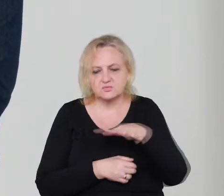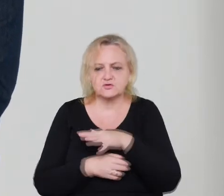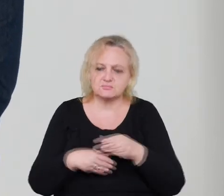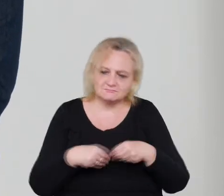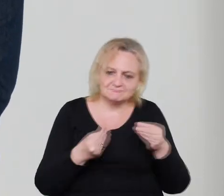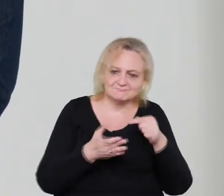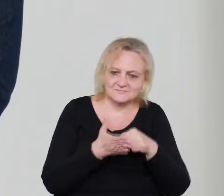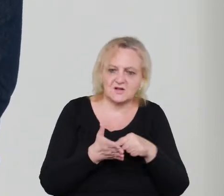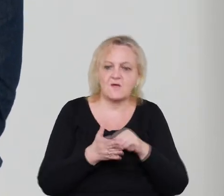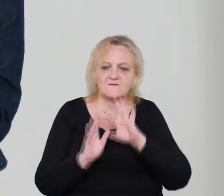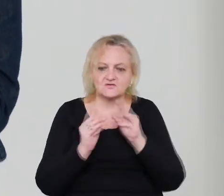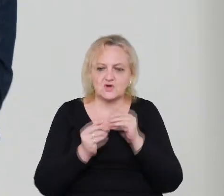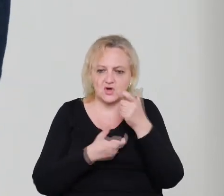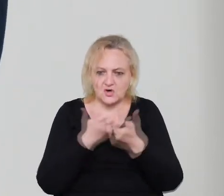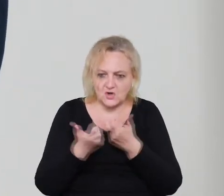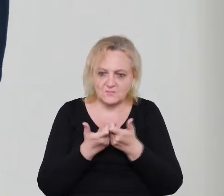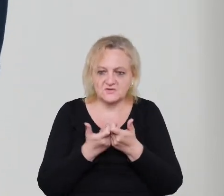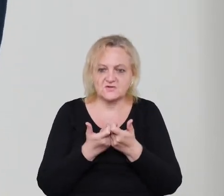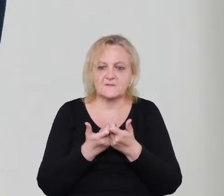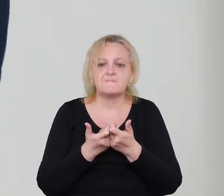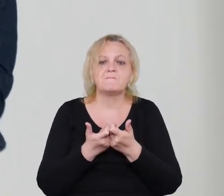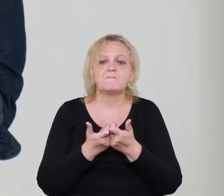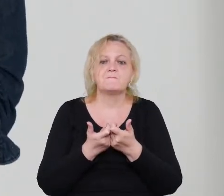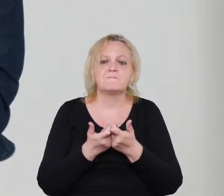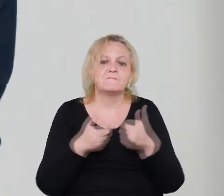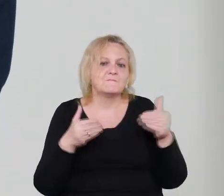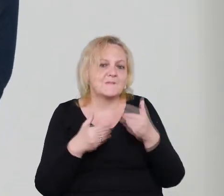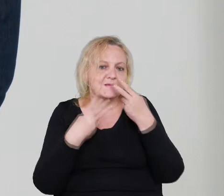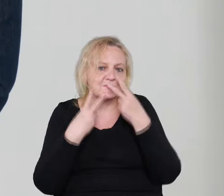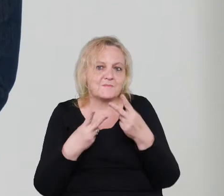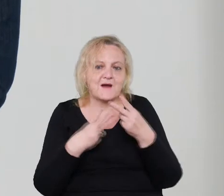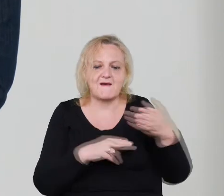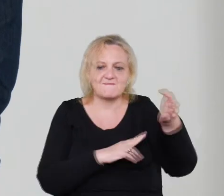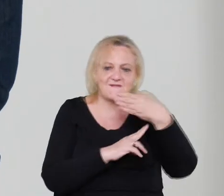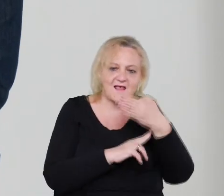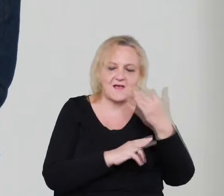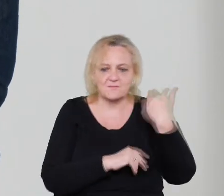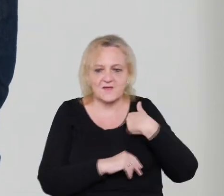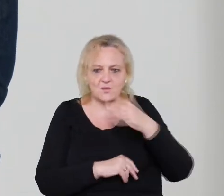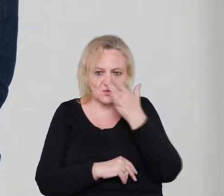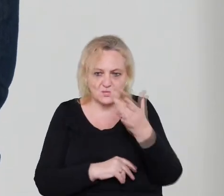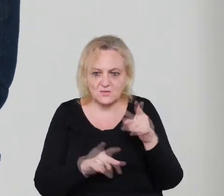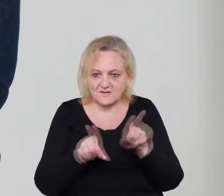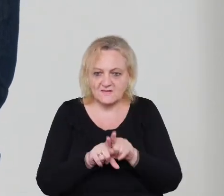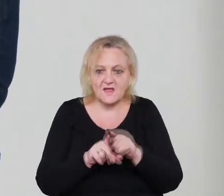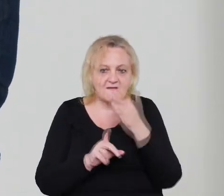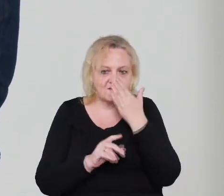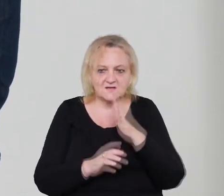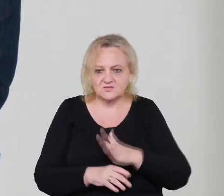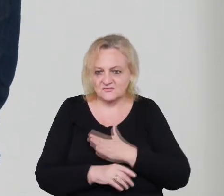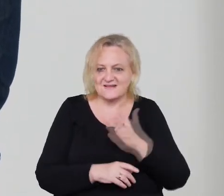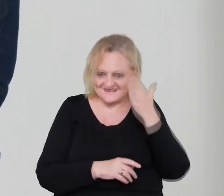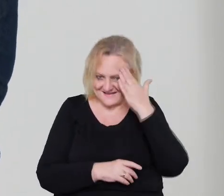tego wszystkiego żeby te sobie zrobić barwy jest listewek też spojrzeć chociażby na barwy flagi białoruskiej chcą wyglądają dziwnie